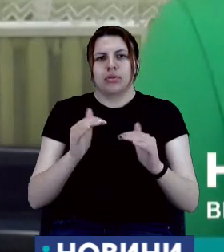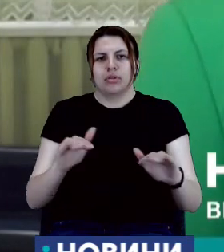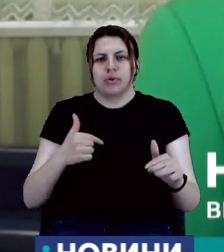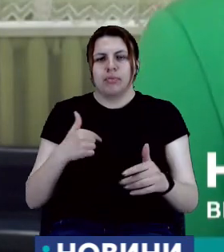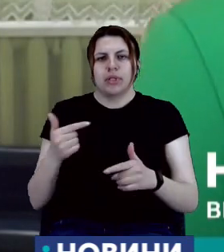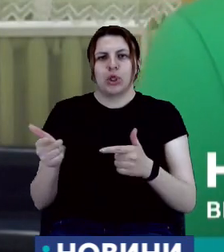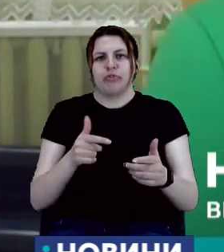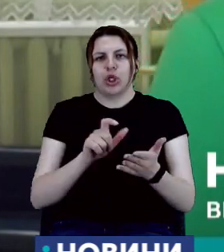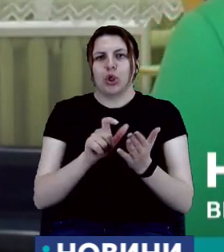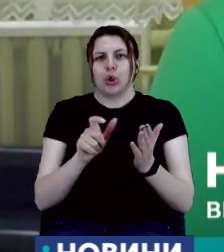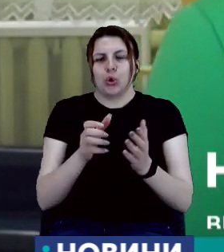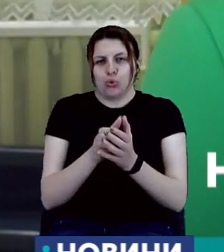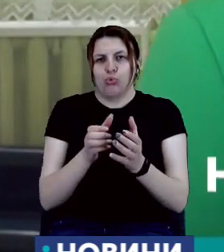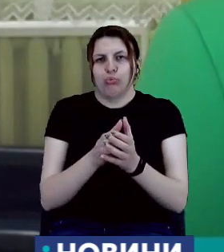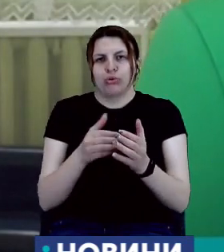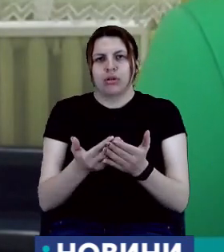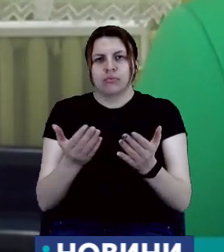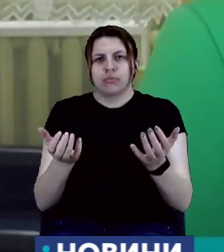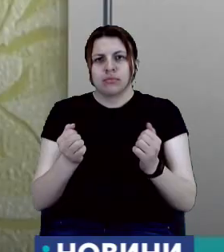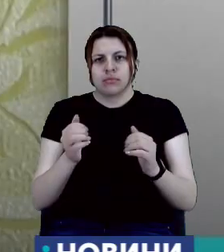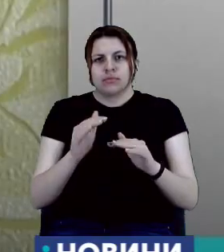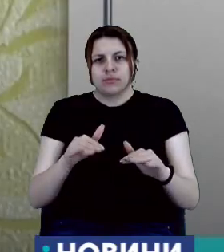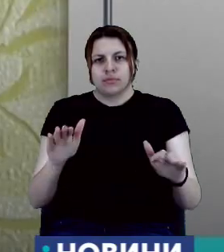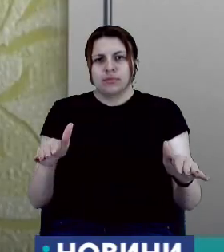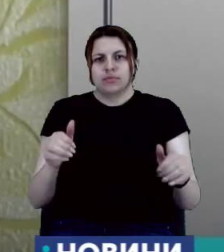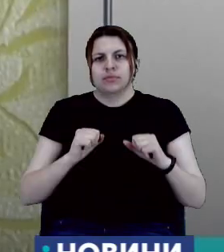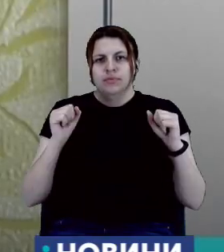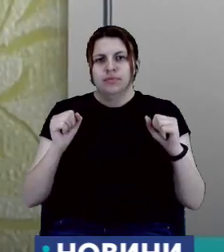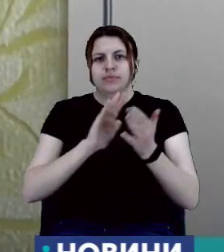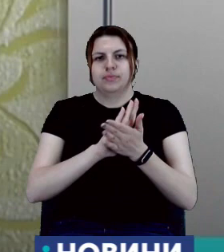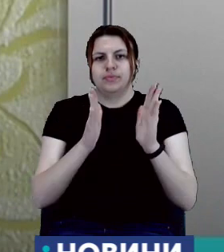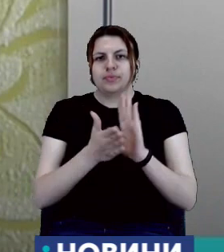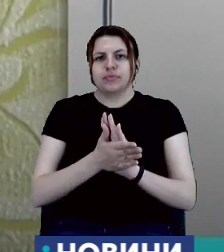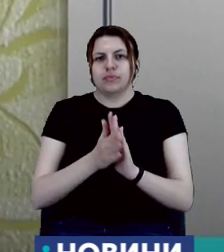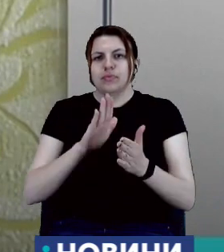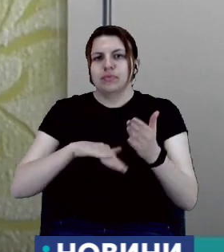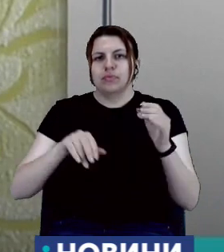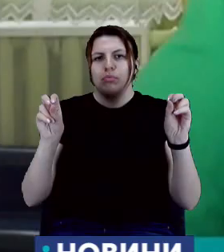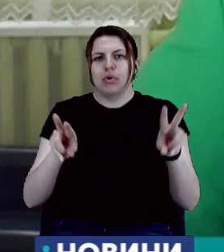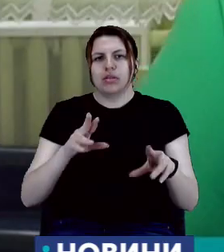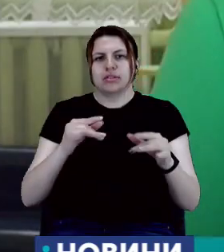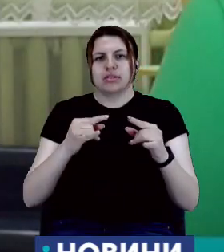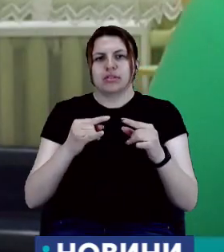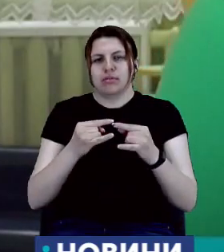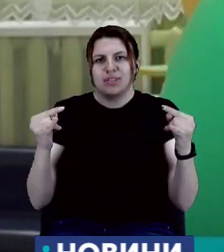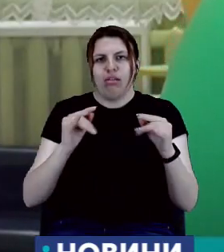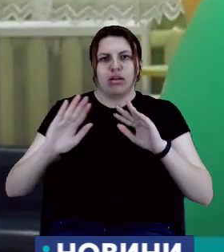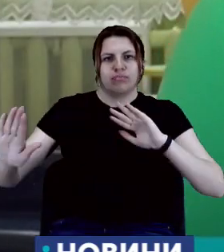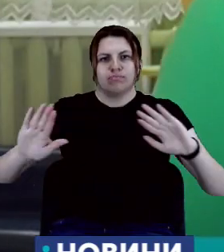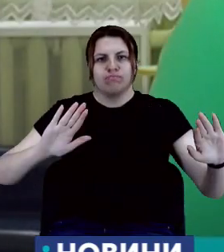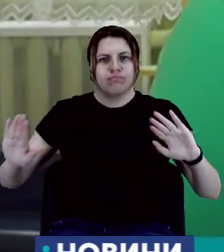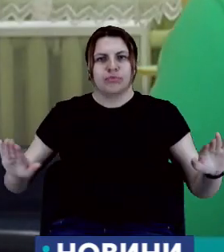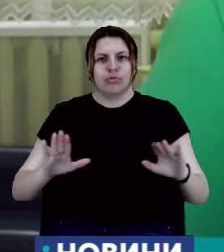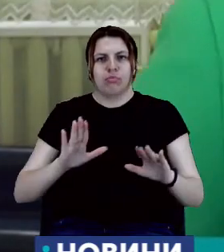старалися здати умови безпечні для перебування дітей в дитячому саду. Розставили мебель, щоб соблюдалась дистанція